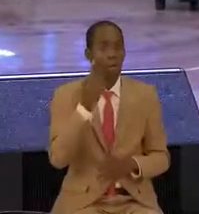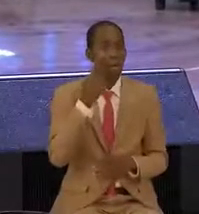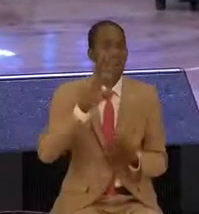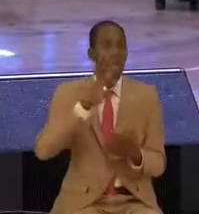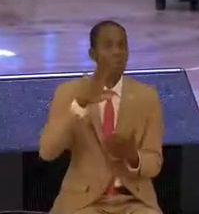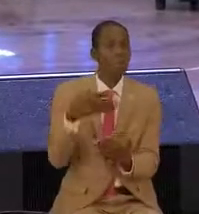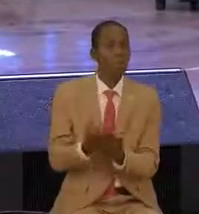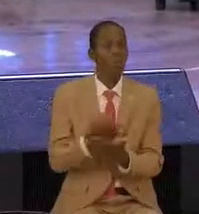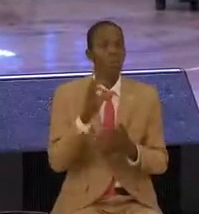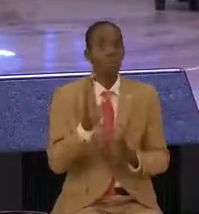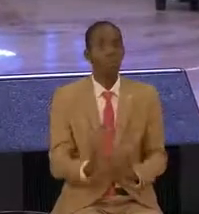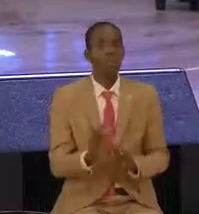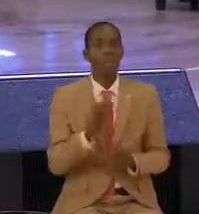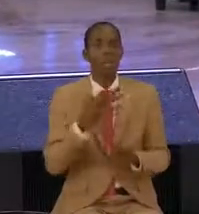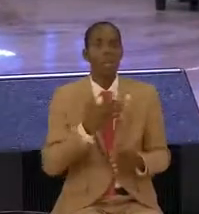Luc 1 du moins.